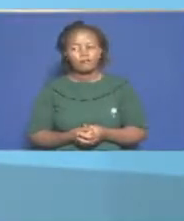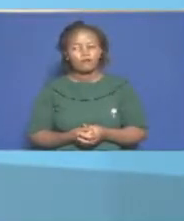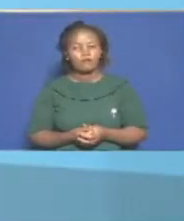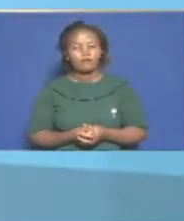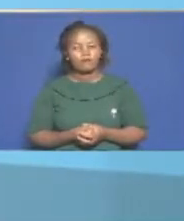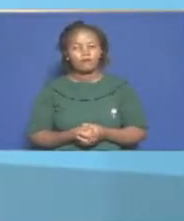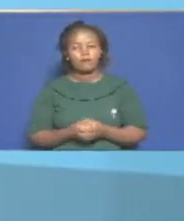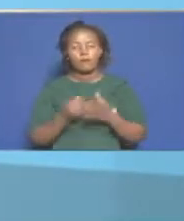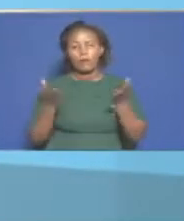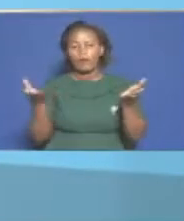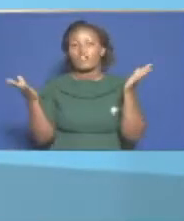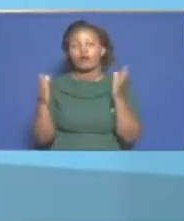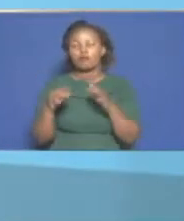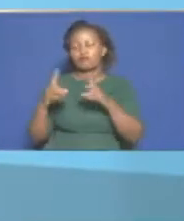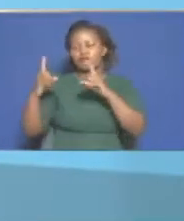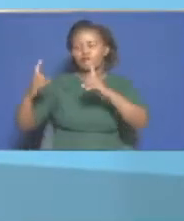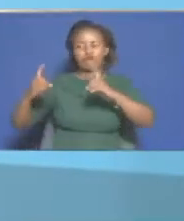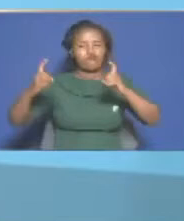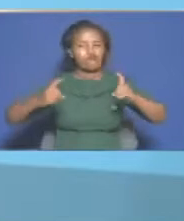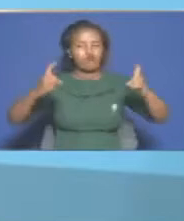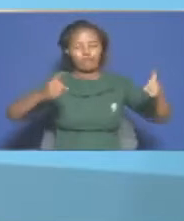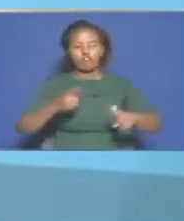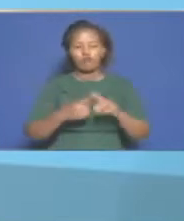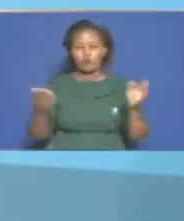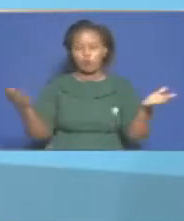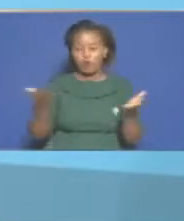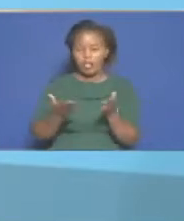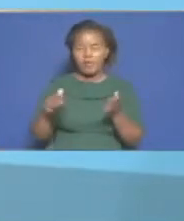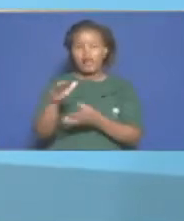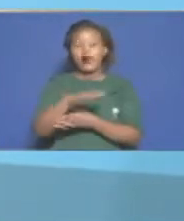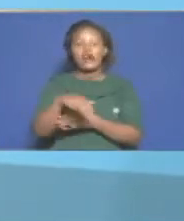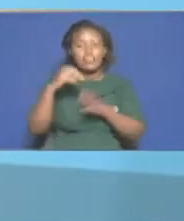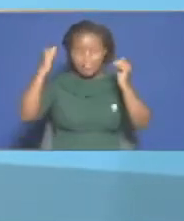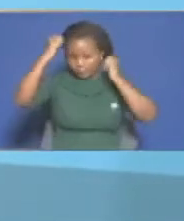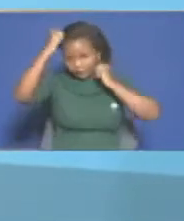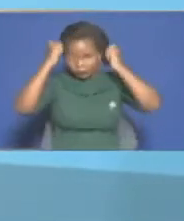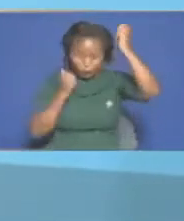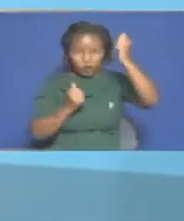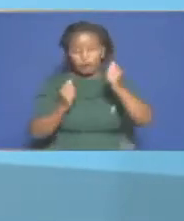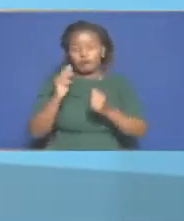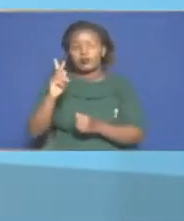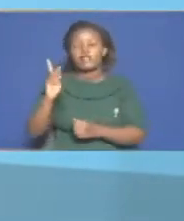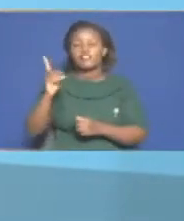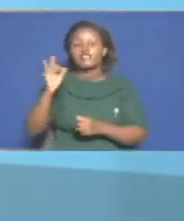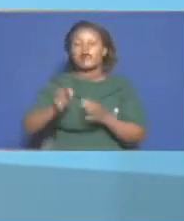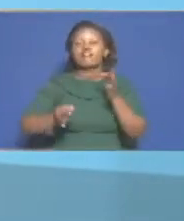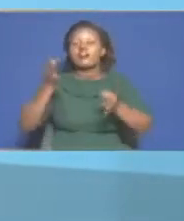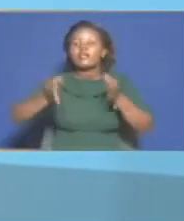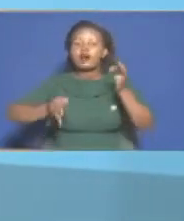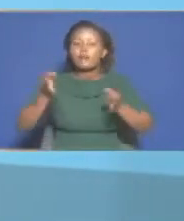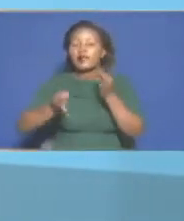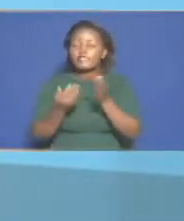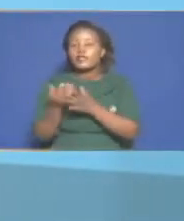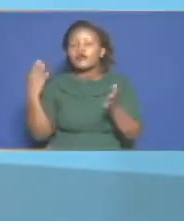Na mtazamaji, hizo ni picha za moja kwa moja kutoka katika kambi ya majeshi ya Embakasi. Aliyekuwa akizungumza hapo ni mkuu